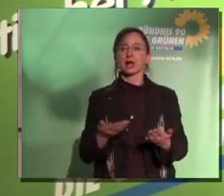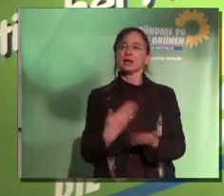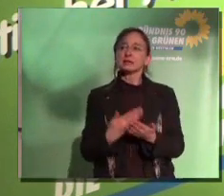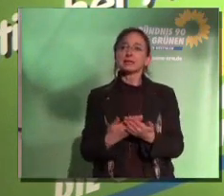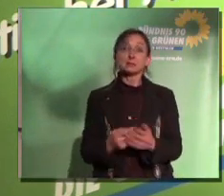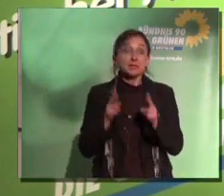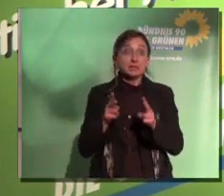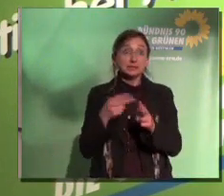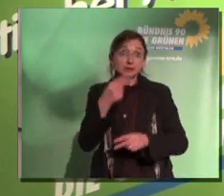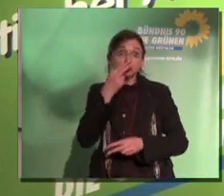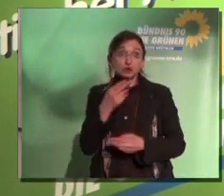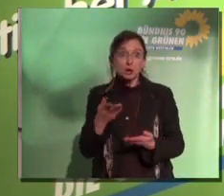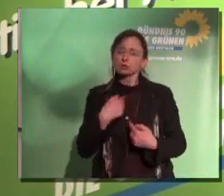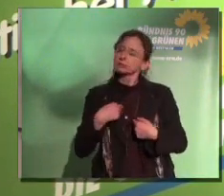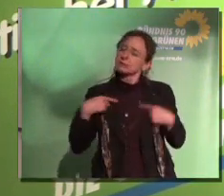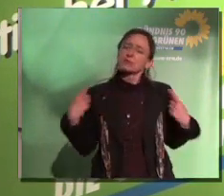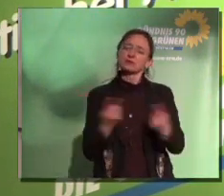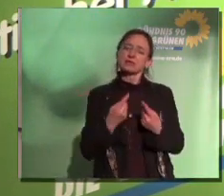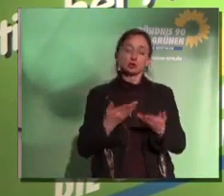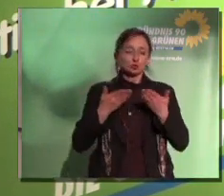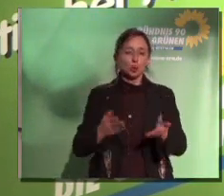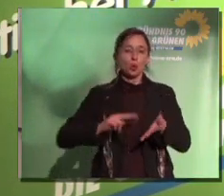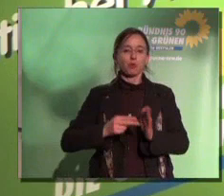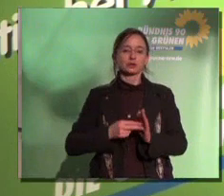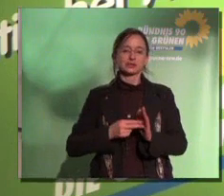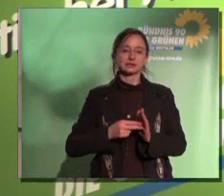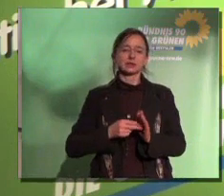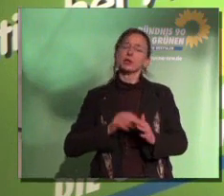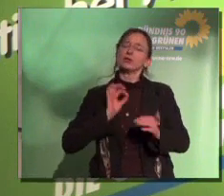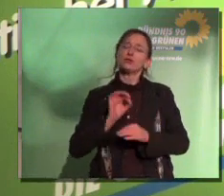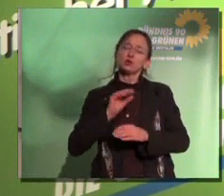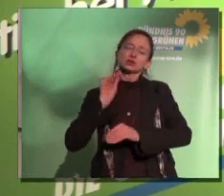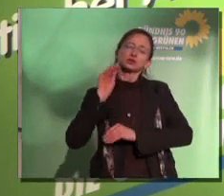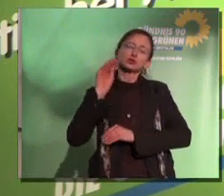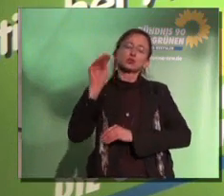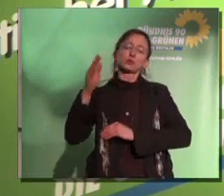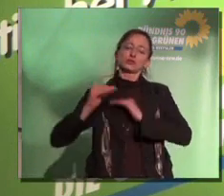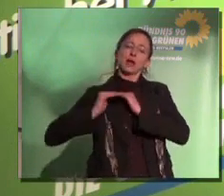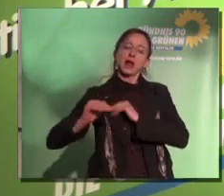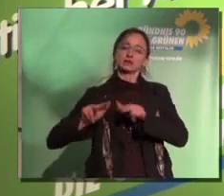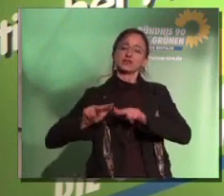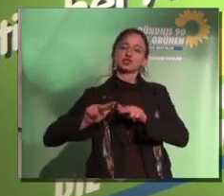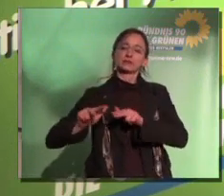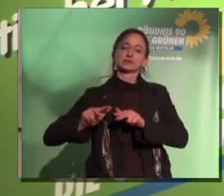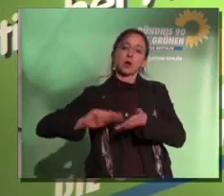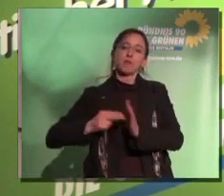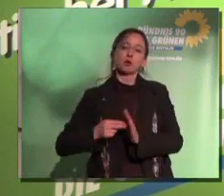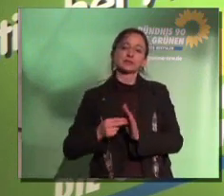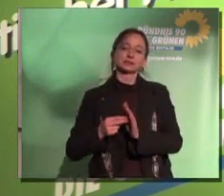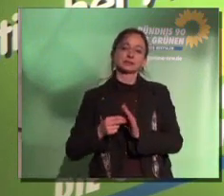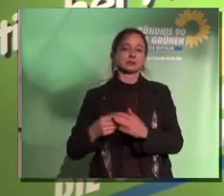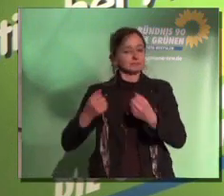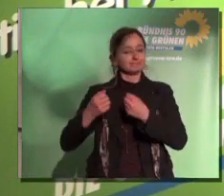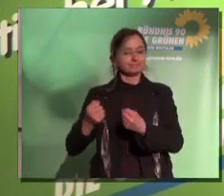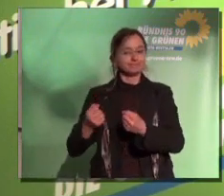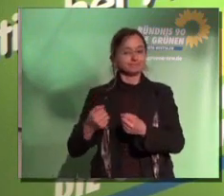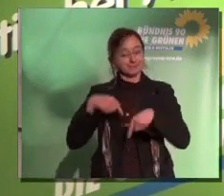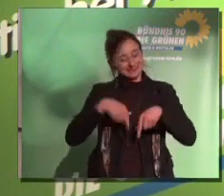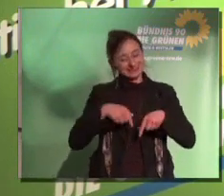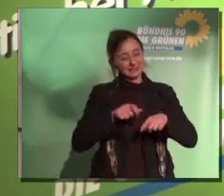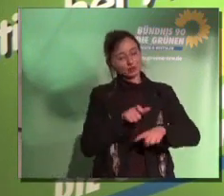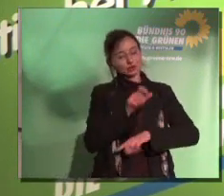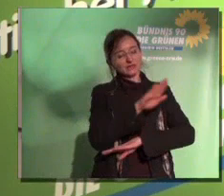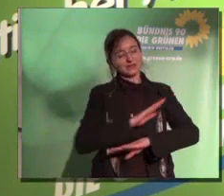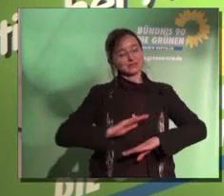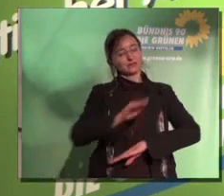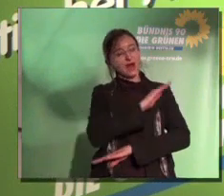anzusetzen. Wir wollen genau mit dieser Politik für eine nachhaltige Landwirtschaftspolitik auch hier in Nordrhein-Westfalen bei der Bundestagswahl punkten.